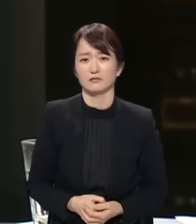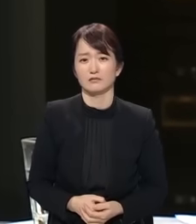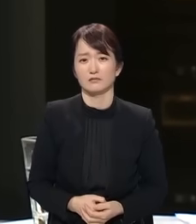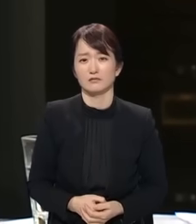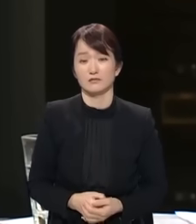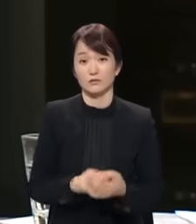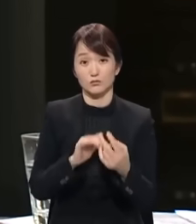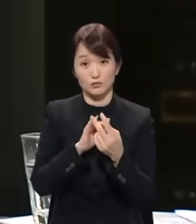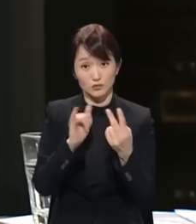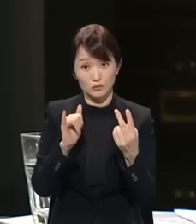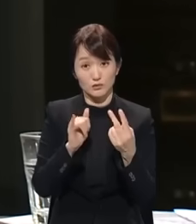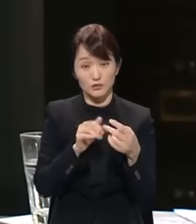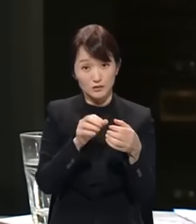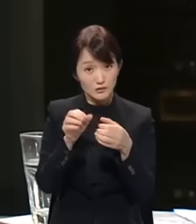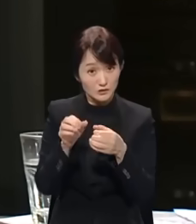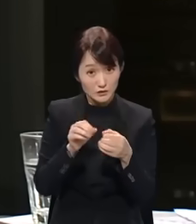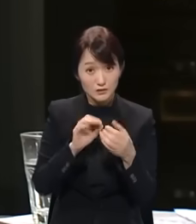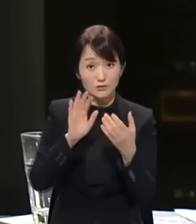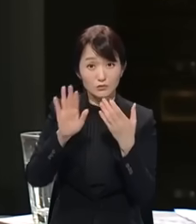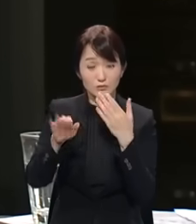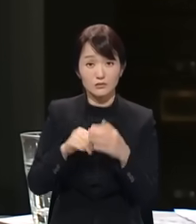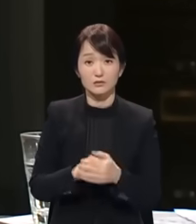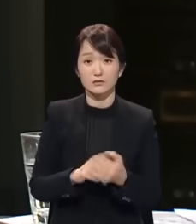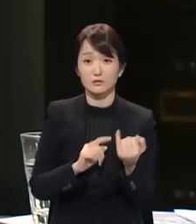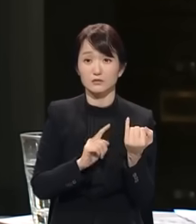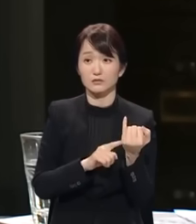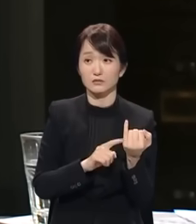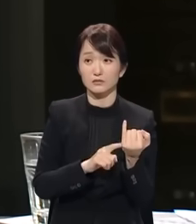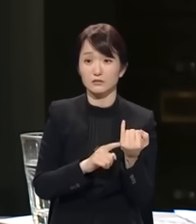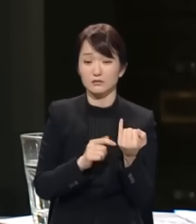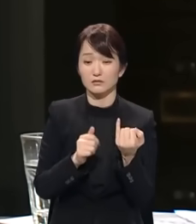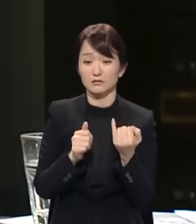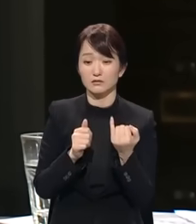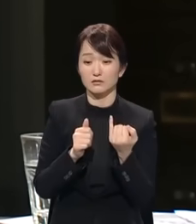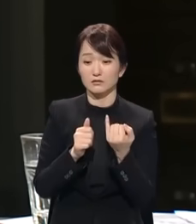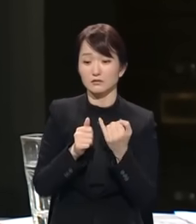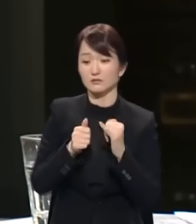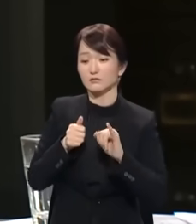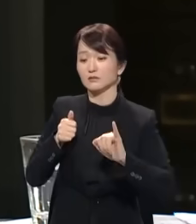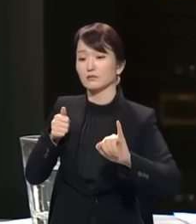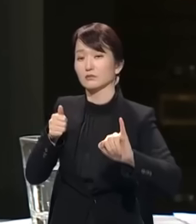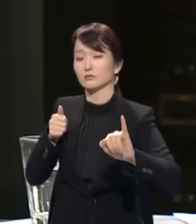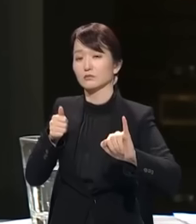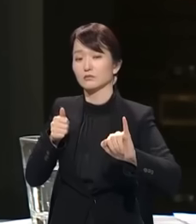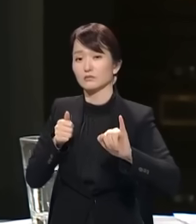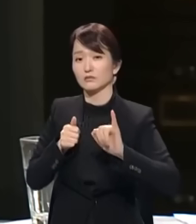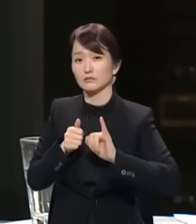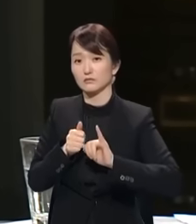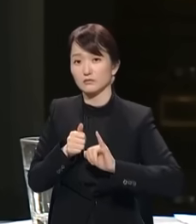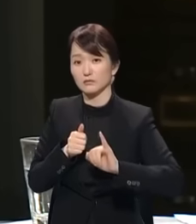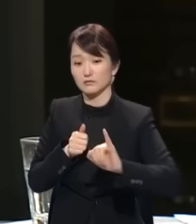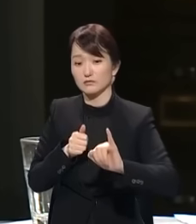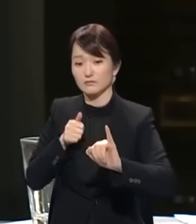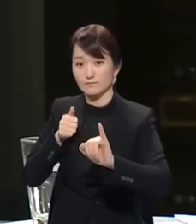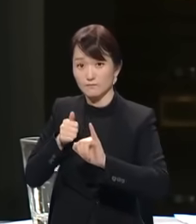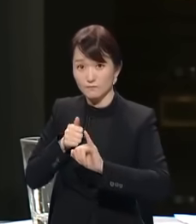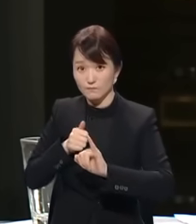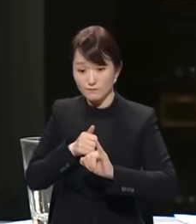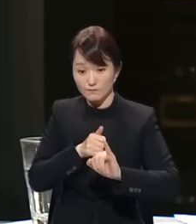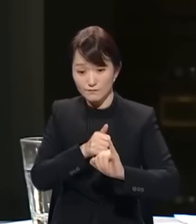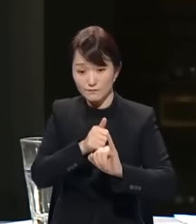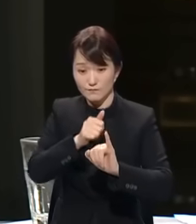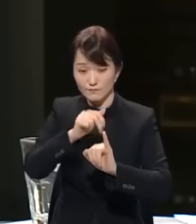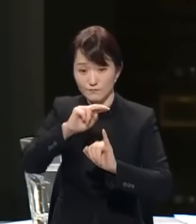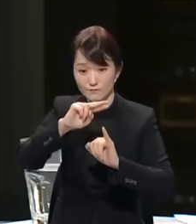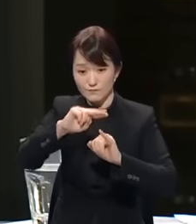것처럼 두 사람이 대화를 나눈 후에 여성이 다시 이렇게 등을 보이면서 돌아갔죠. 그런데 그 여성을 쫓아가서